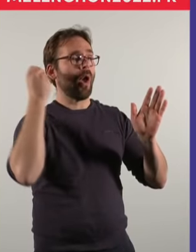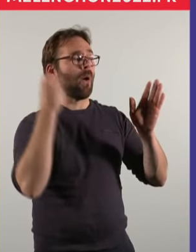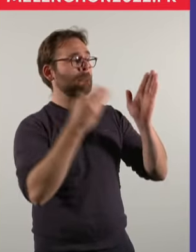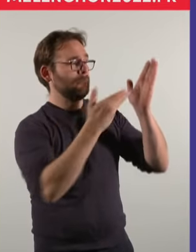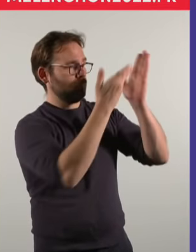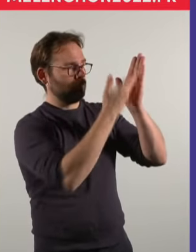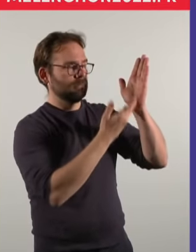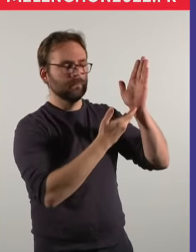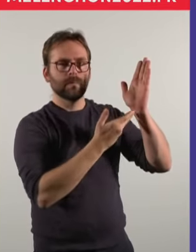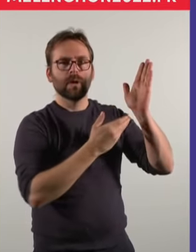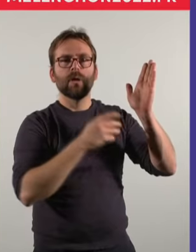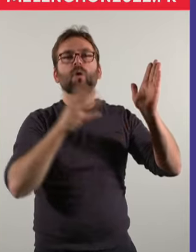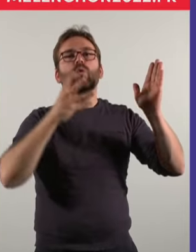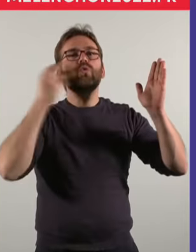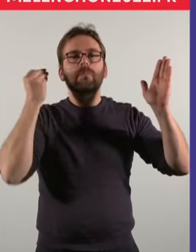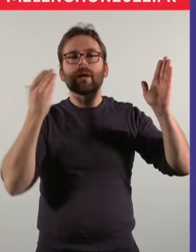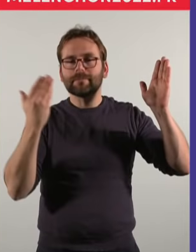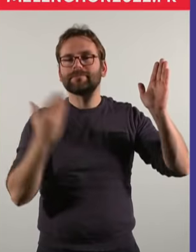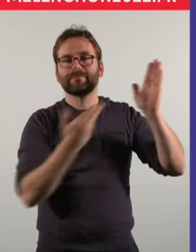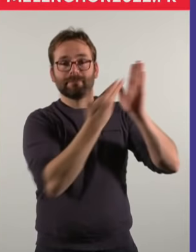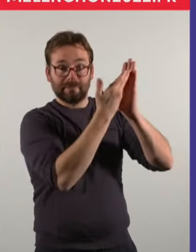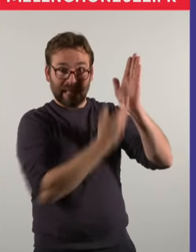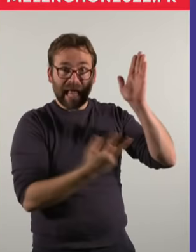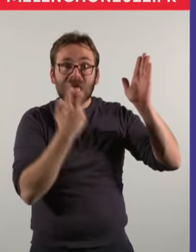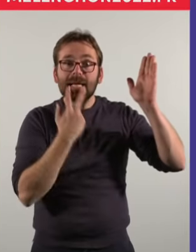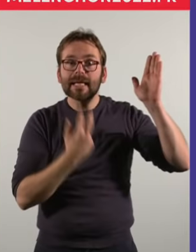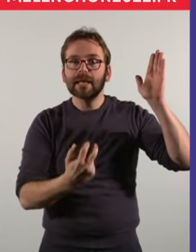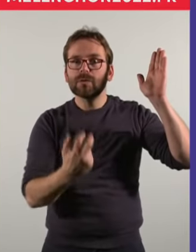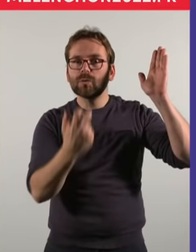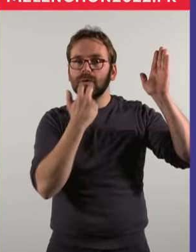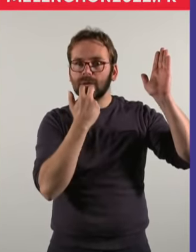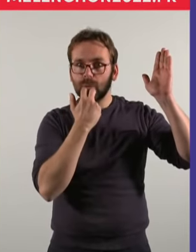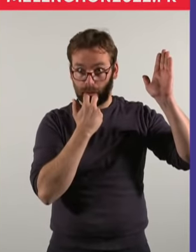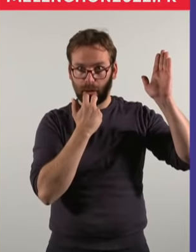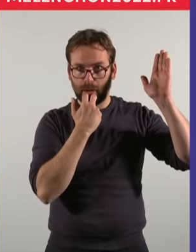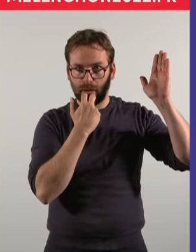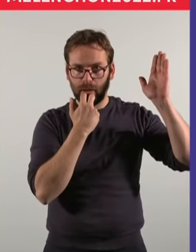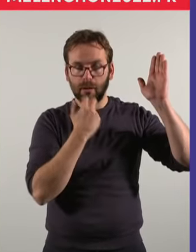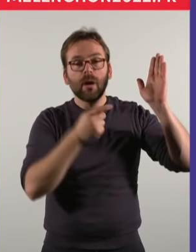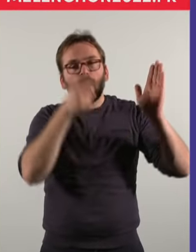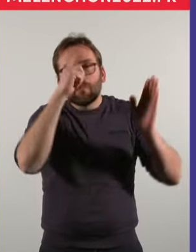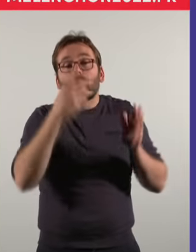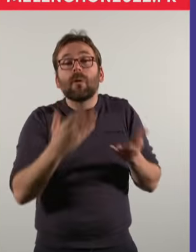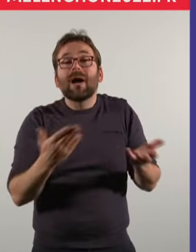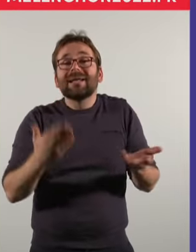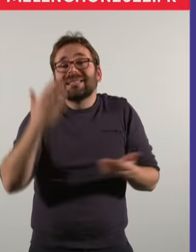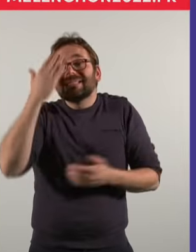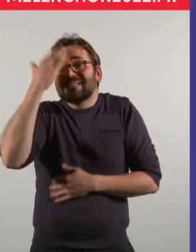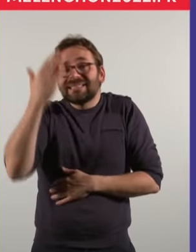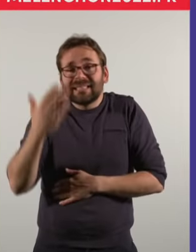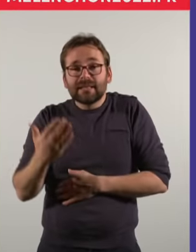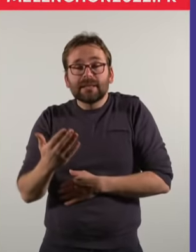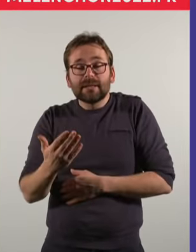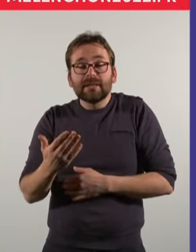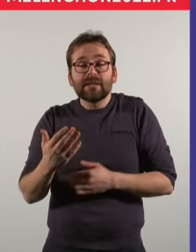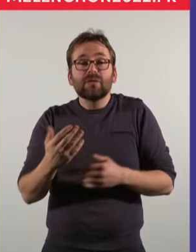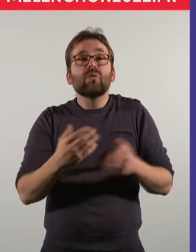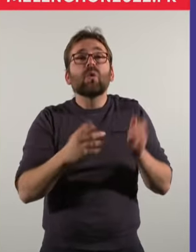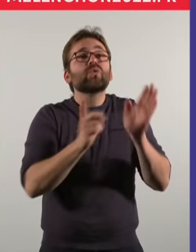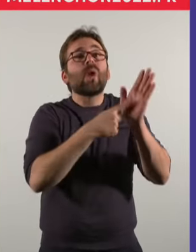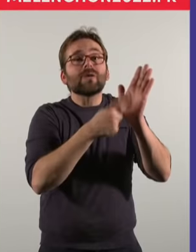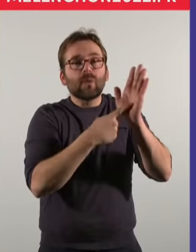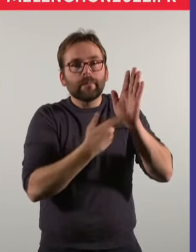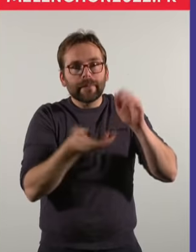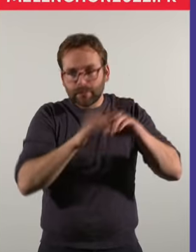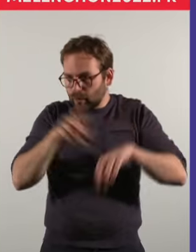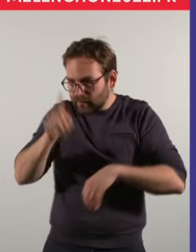voulait dire des droits de l'être humain, et du citoyen. Parce qu'il n'y a aucun droit qui vaut quoi que ce soit, sinon un vœu pieux, s'il n'y a